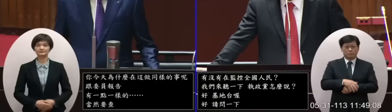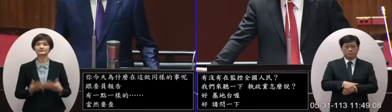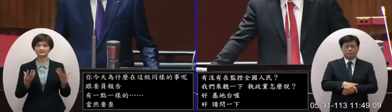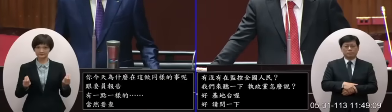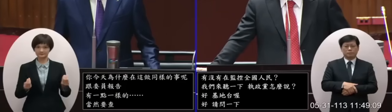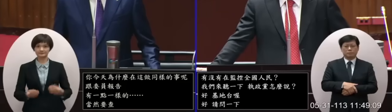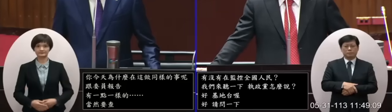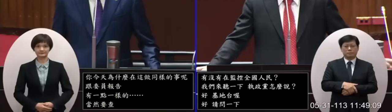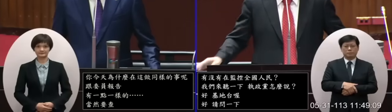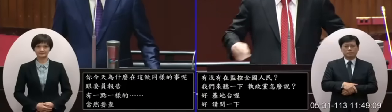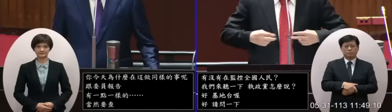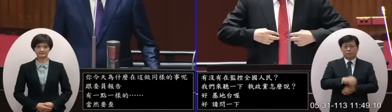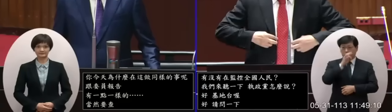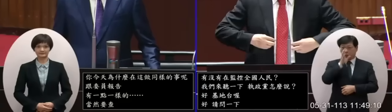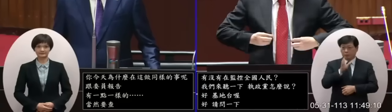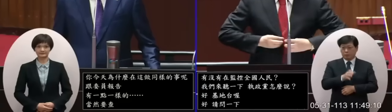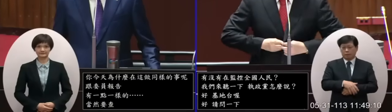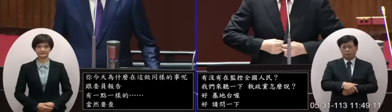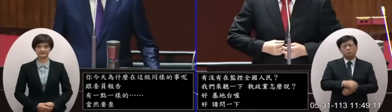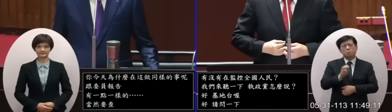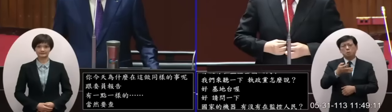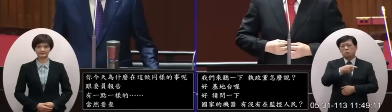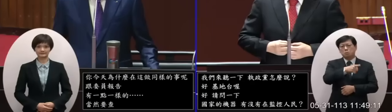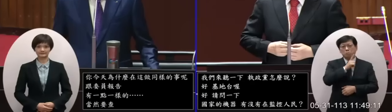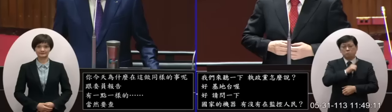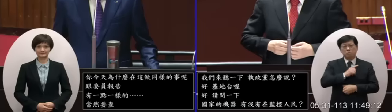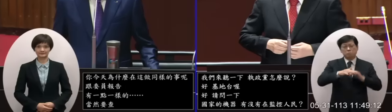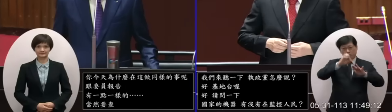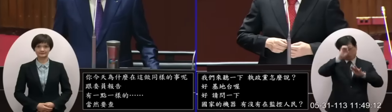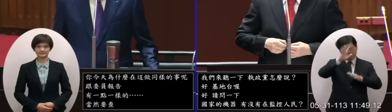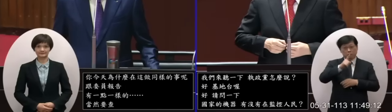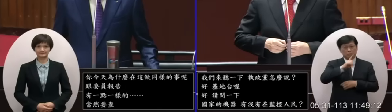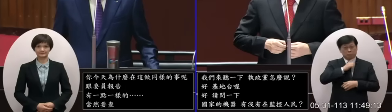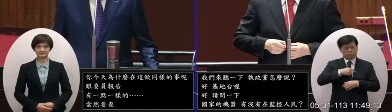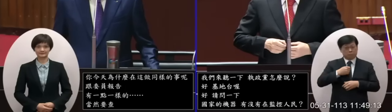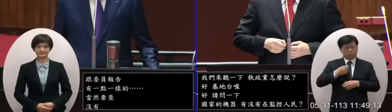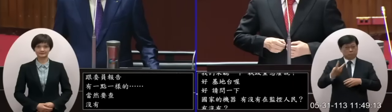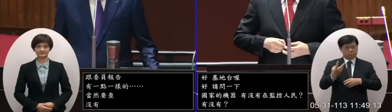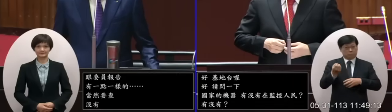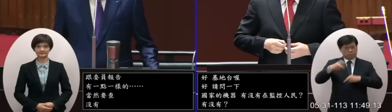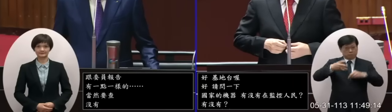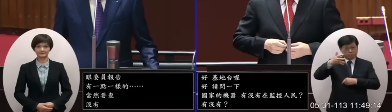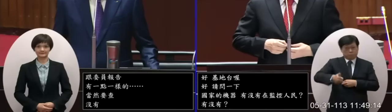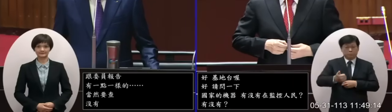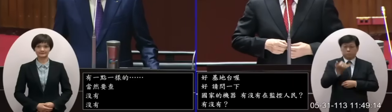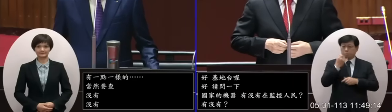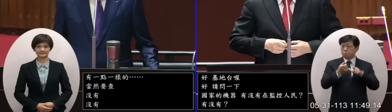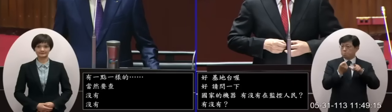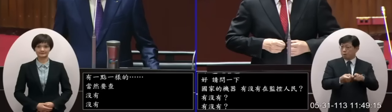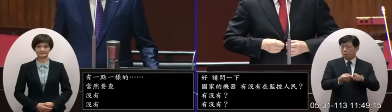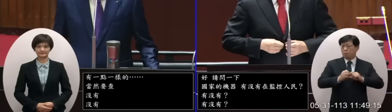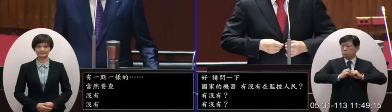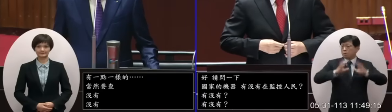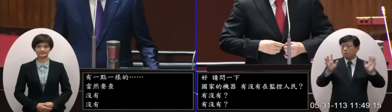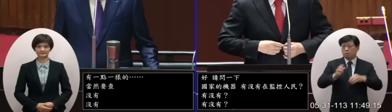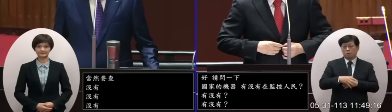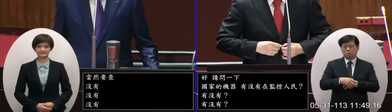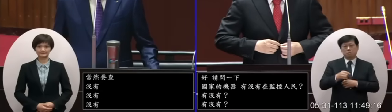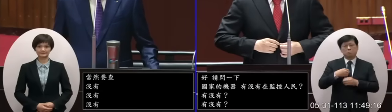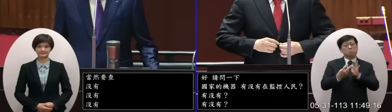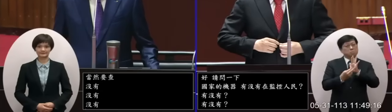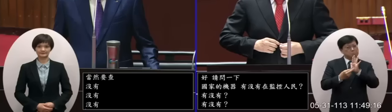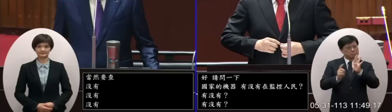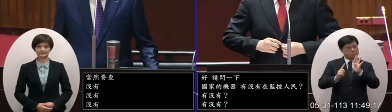没有。 哦，没有是吧？那为什么执政党的政策会执行长公然讲透过基地